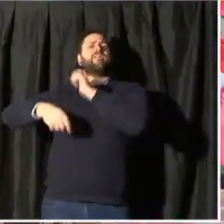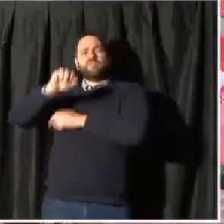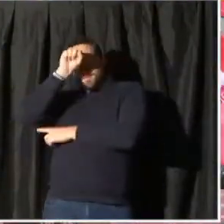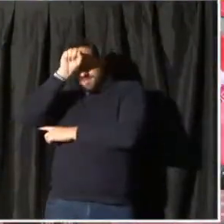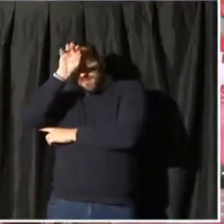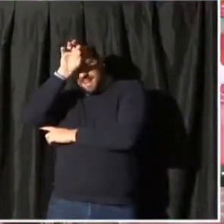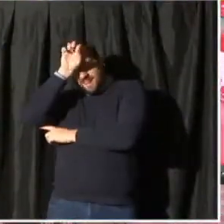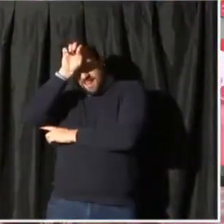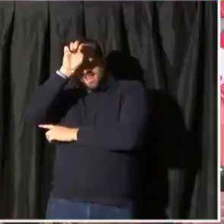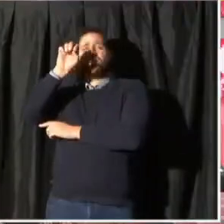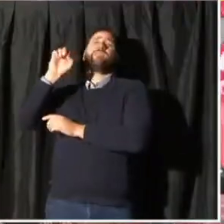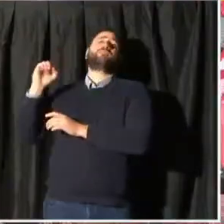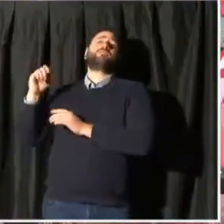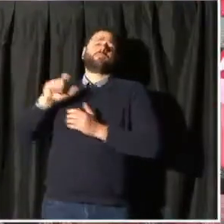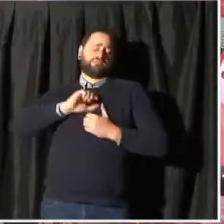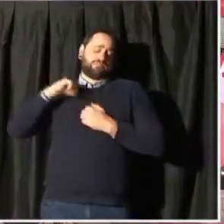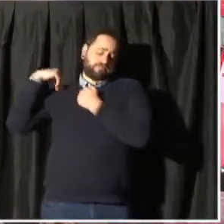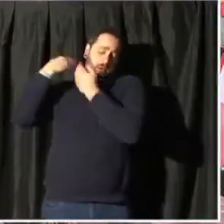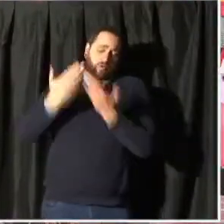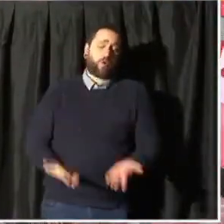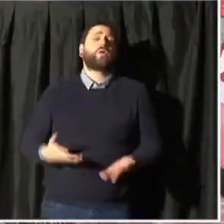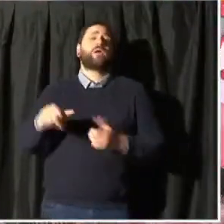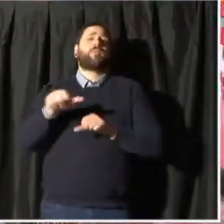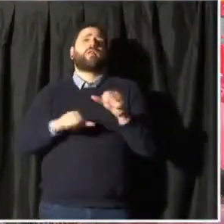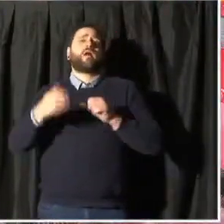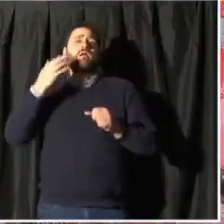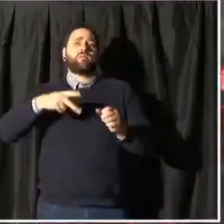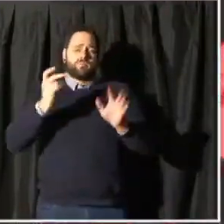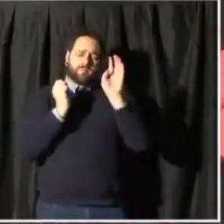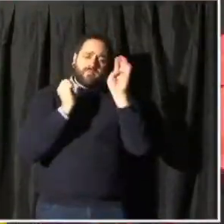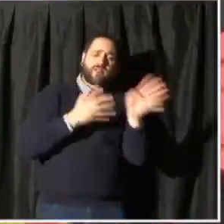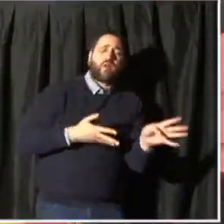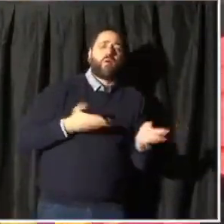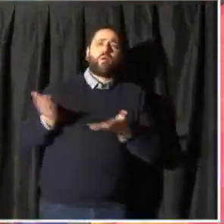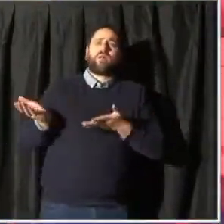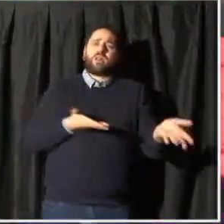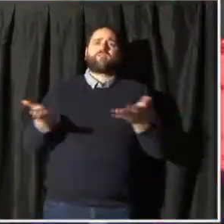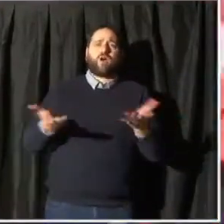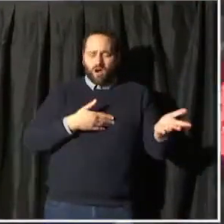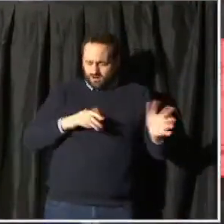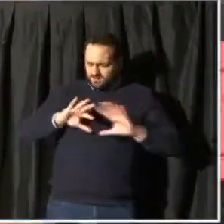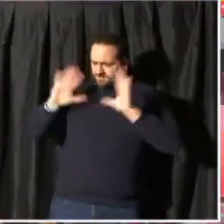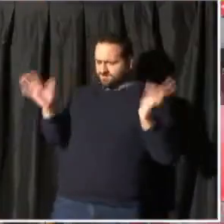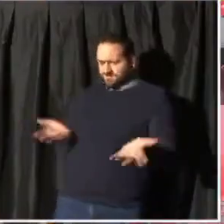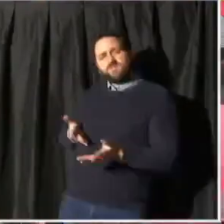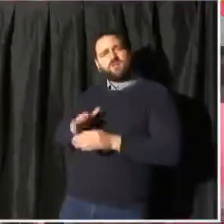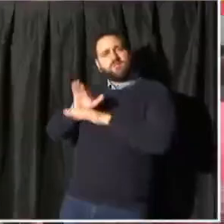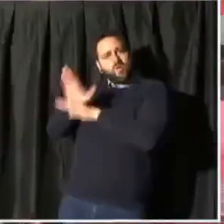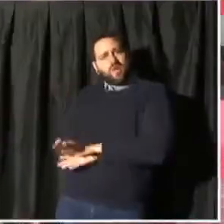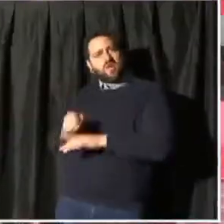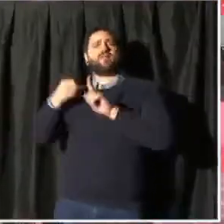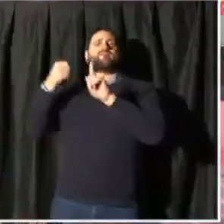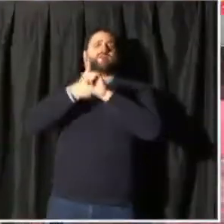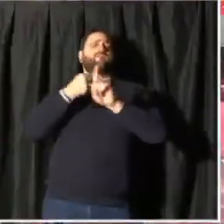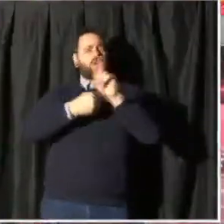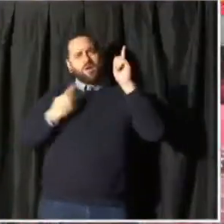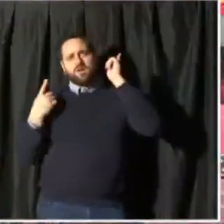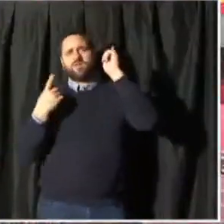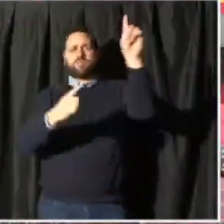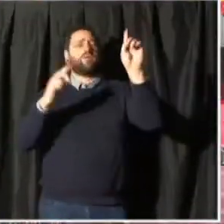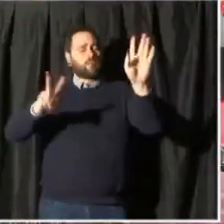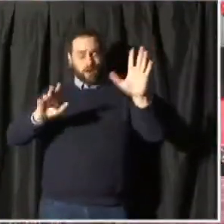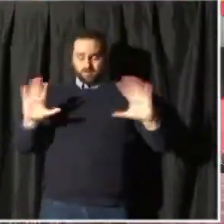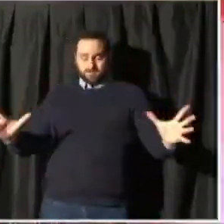vélo c'est cette gauche là c'est la nôtre et nous en sommes fiers et nous avons et nous